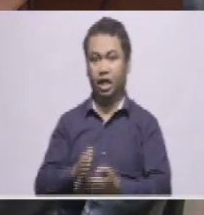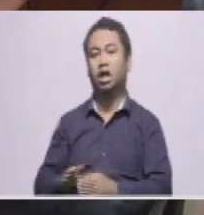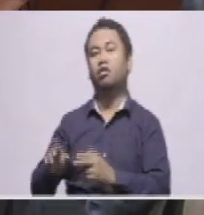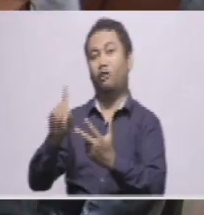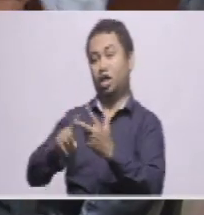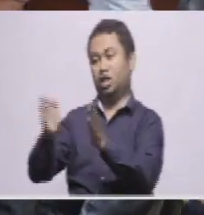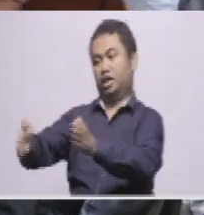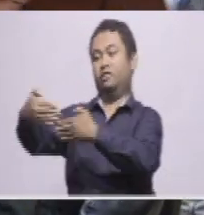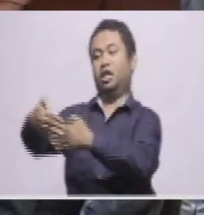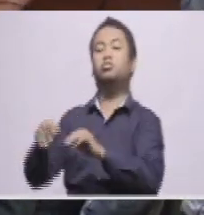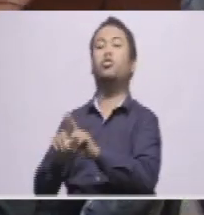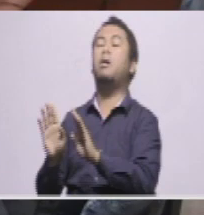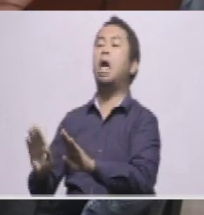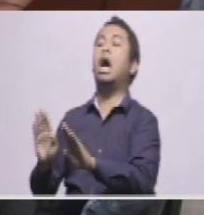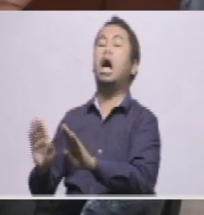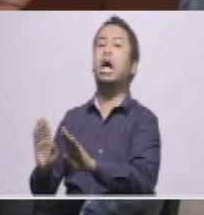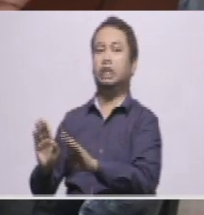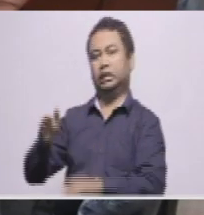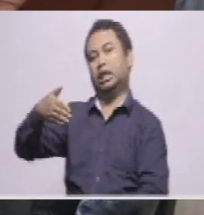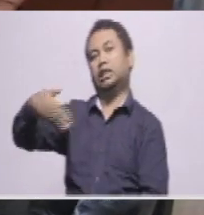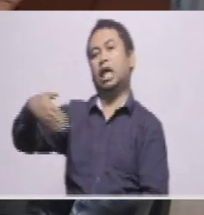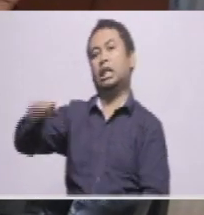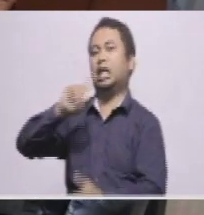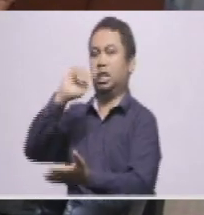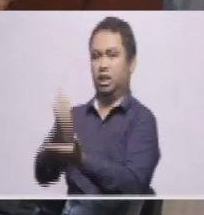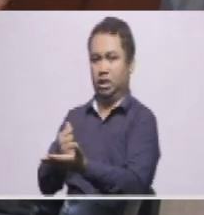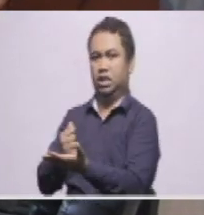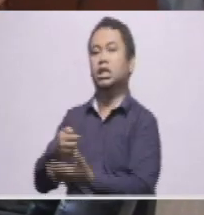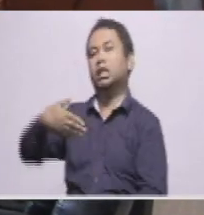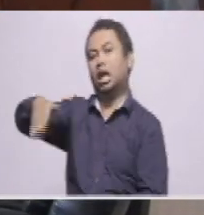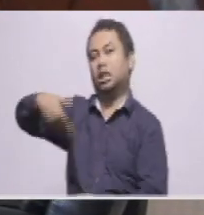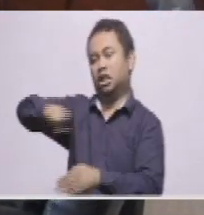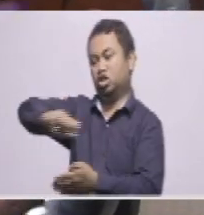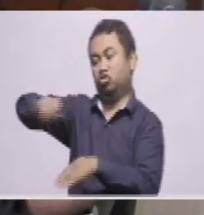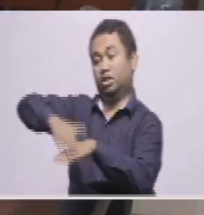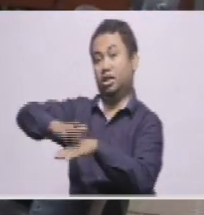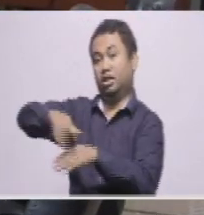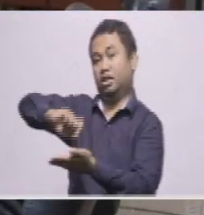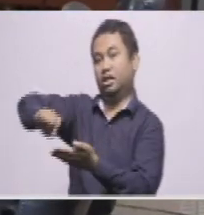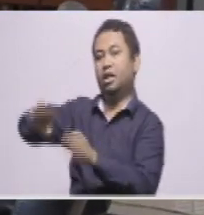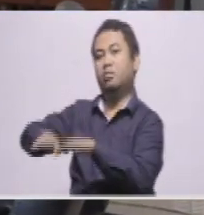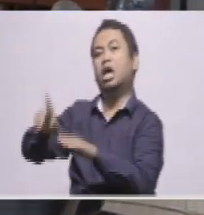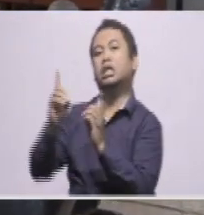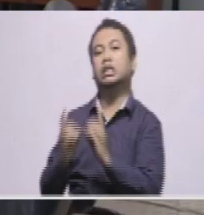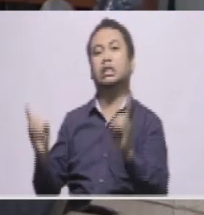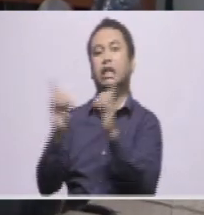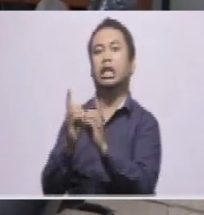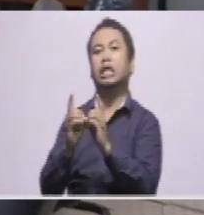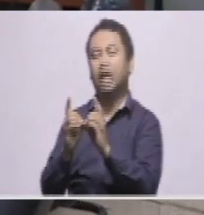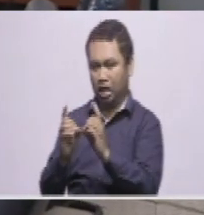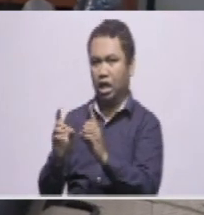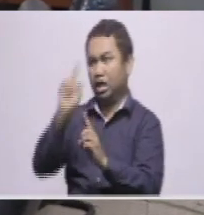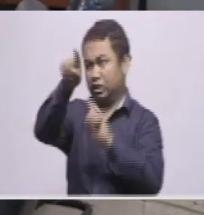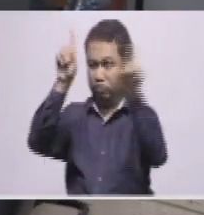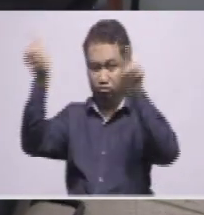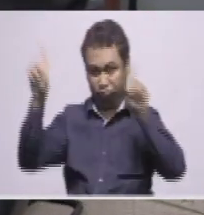any amin'ny distrika amin'izay izay manana dimy andro moa ireo srv tsirairay avy mikirakira n'izay valim-pifidianana anivon'ny distrika